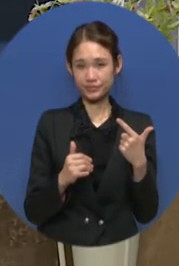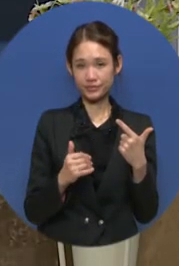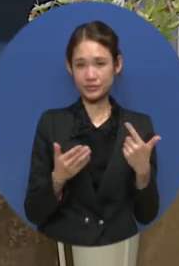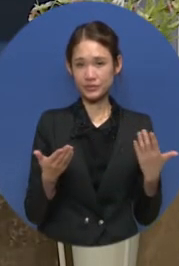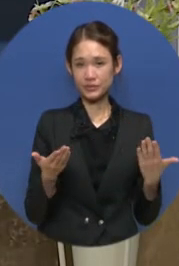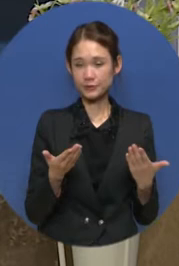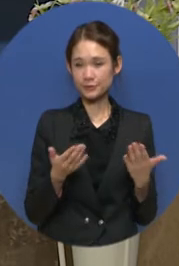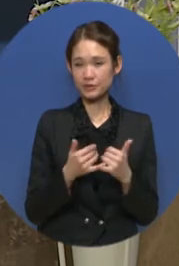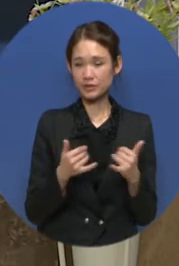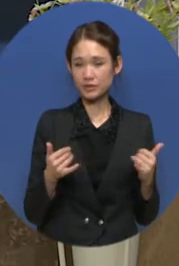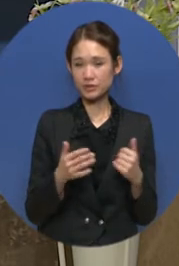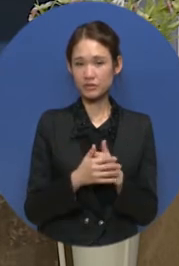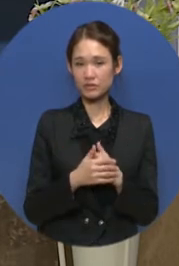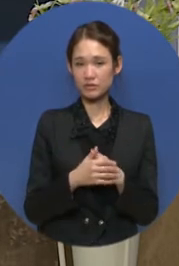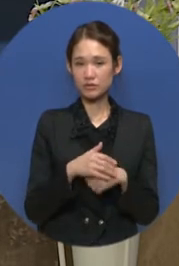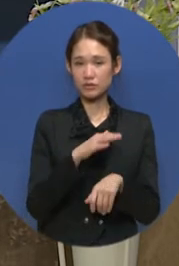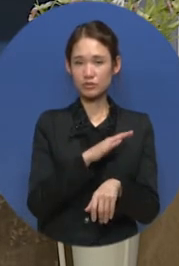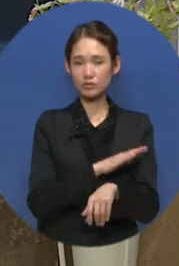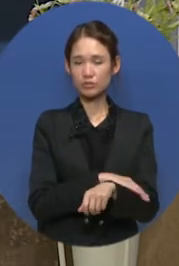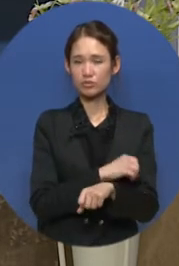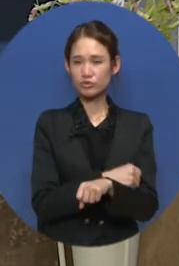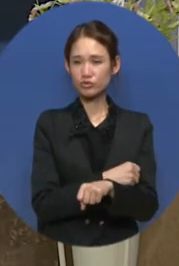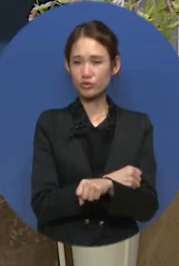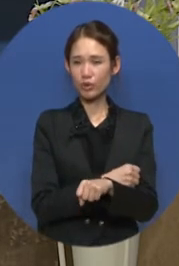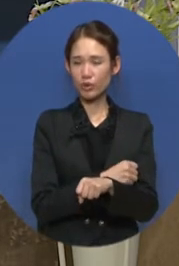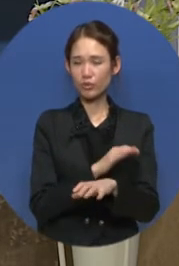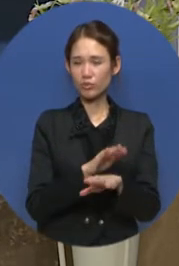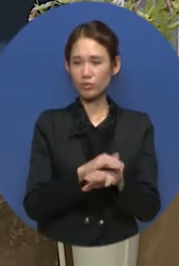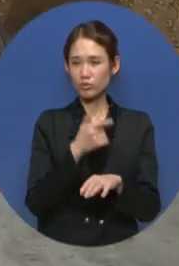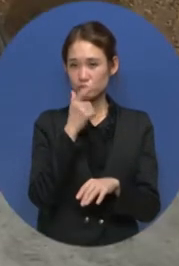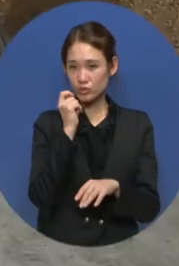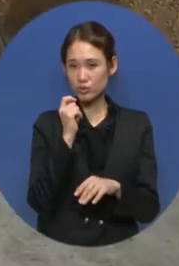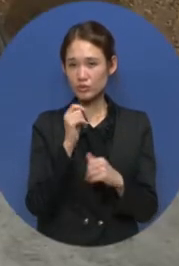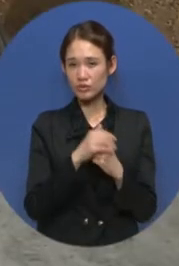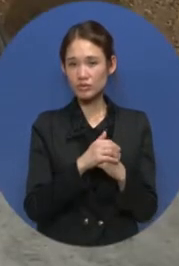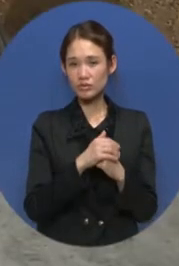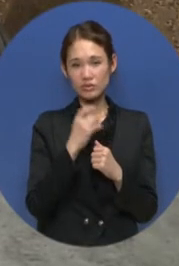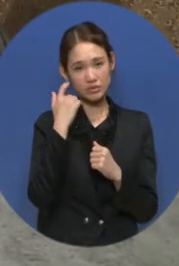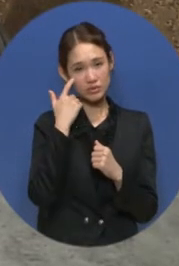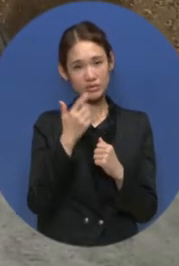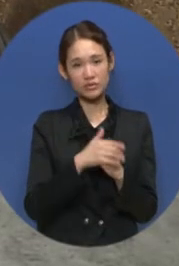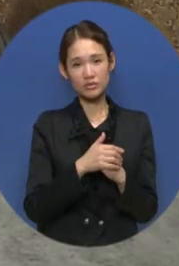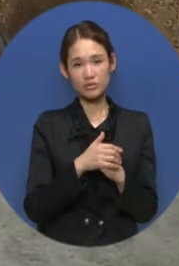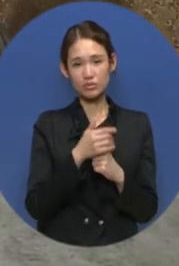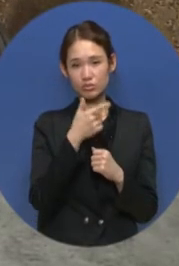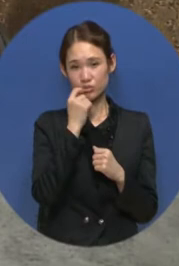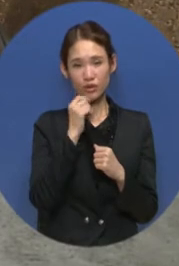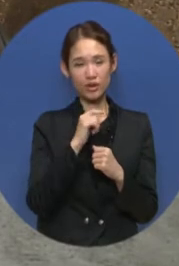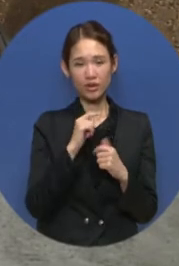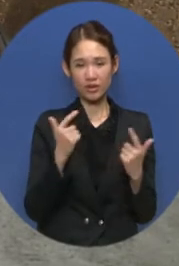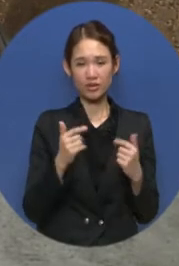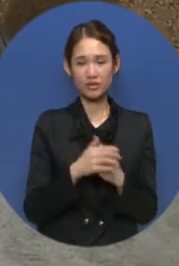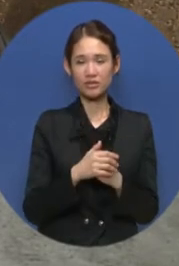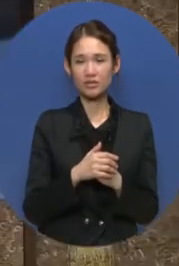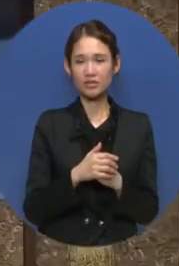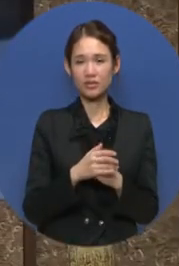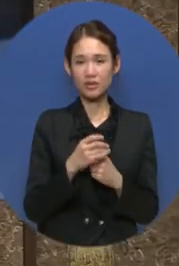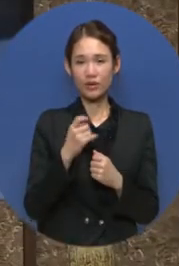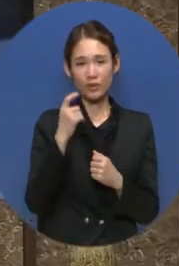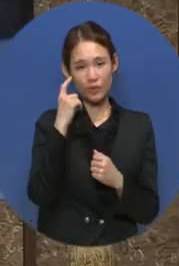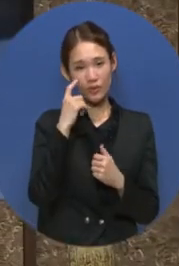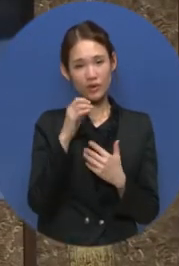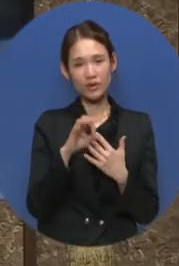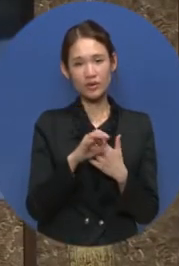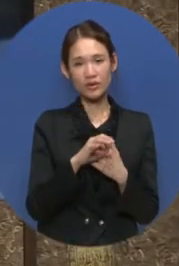16명의 근로자분들이 좀 일손이 부족하지는 않으신가요? 부족하지는 않습니다. 부족하지는 않으세요? 네. 왜냐면은